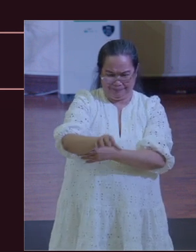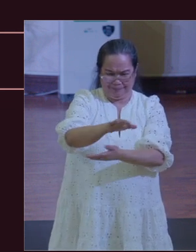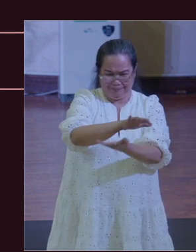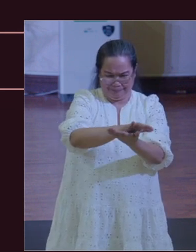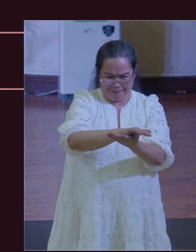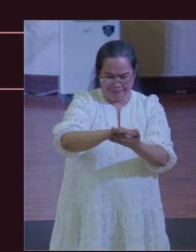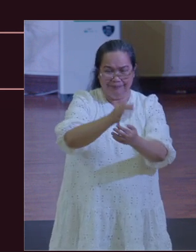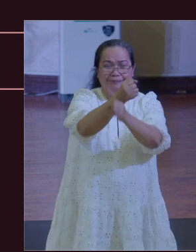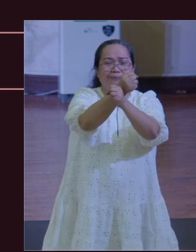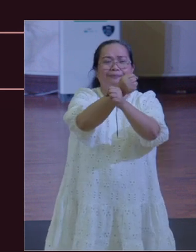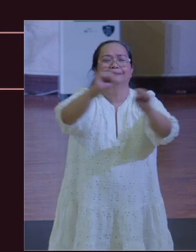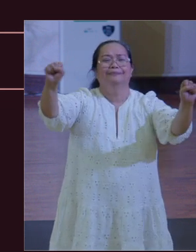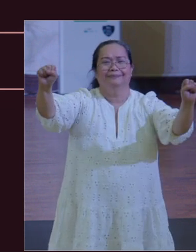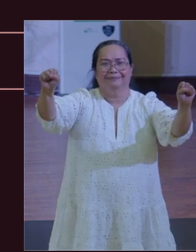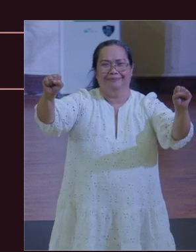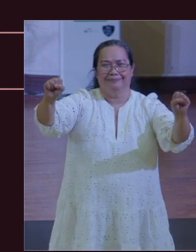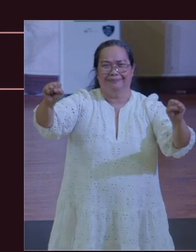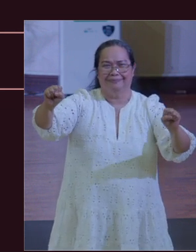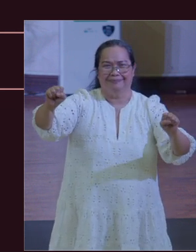justified, ligtas.